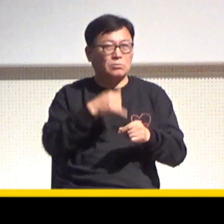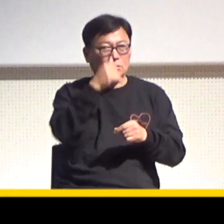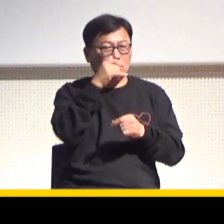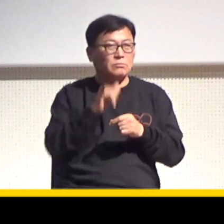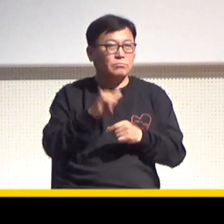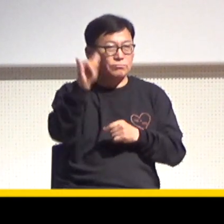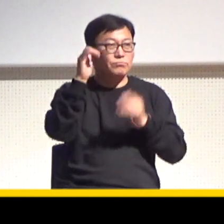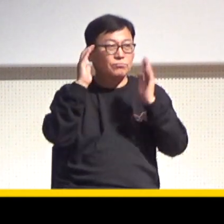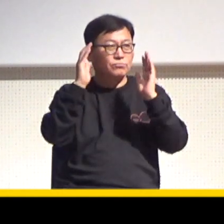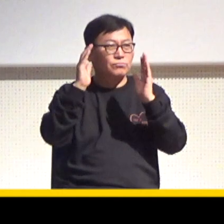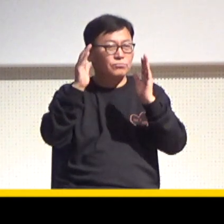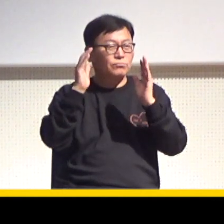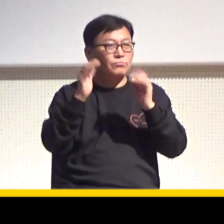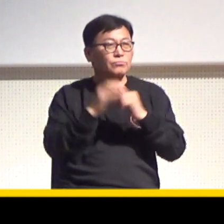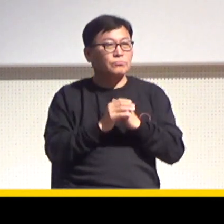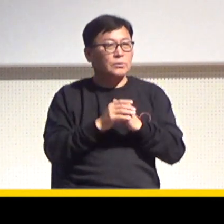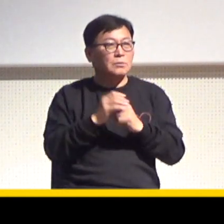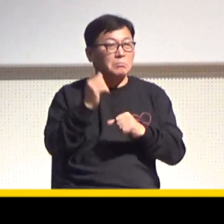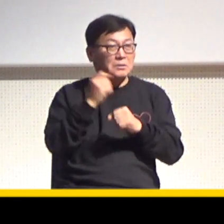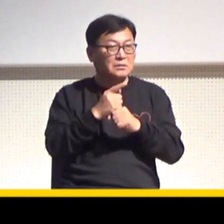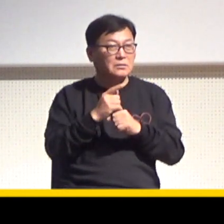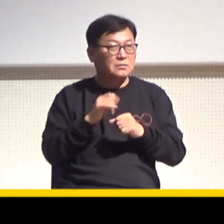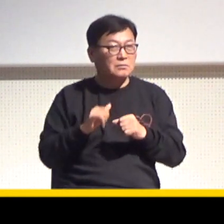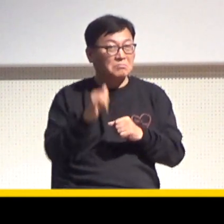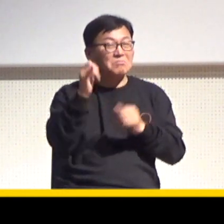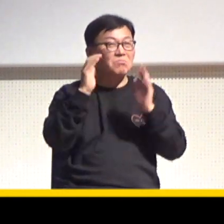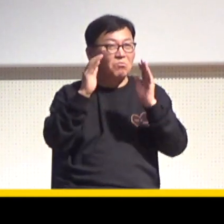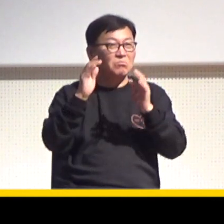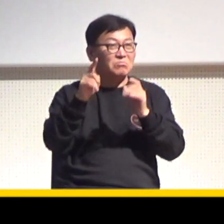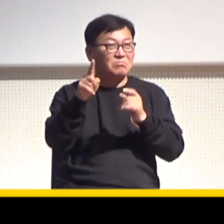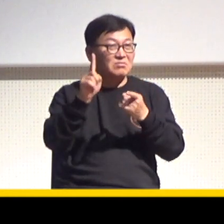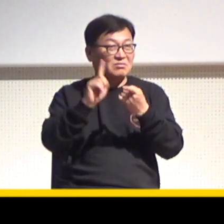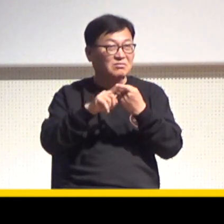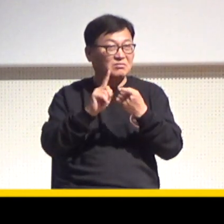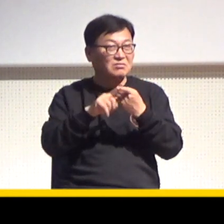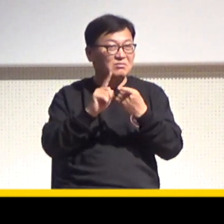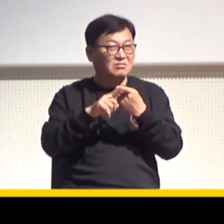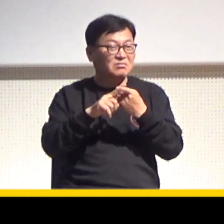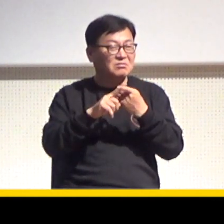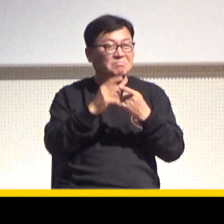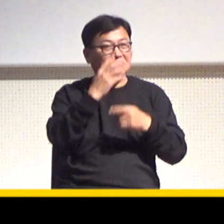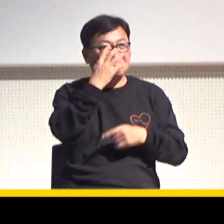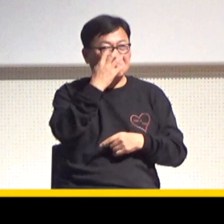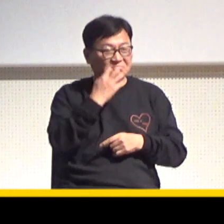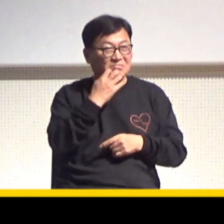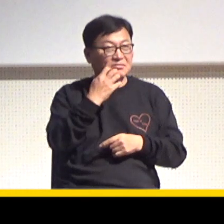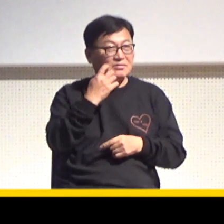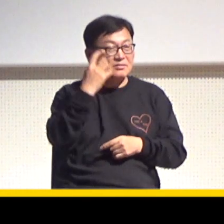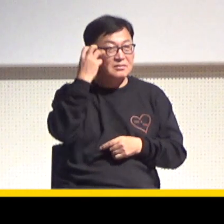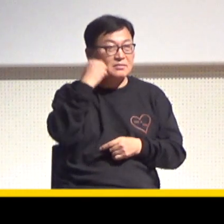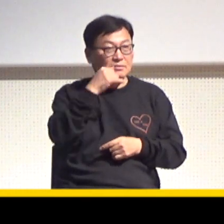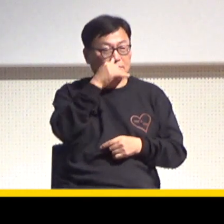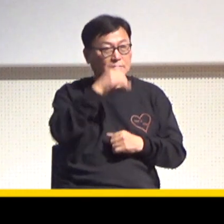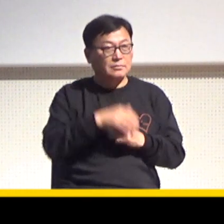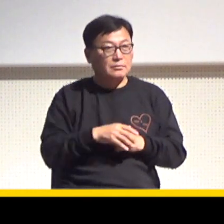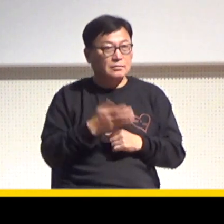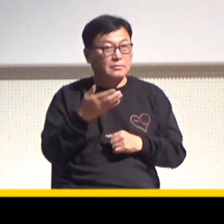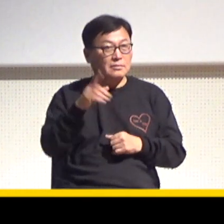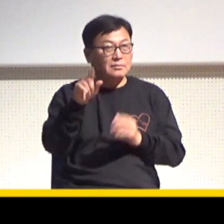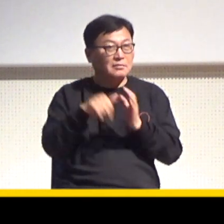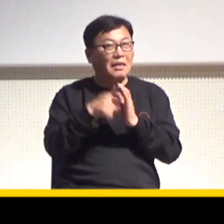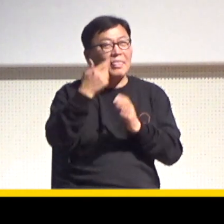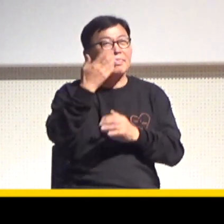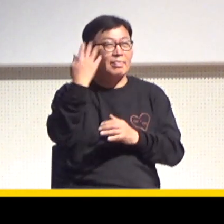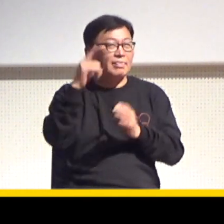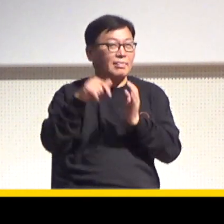유학 답사다. 답사가 됐죠. 네, 답사다. 이렇게 돼서 되게 슬퍼했던 그것도 기억이 좀 나네요. 맞습니다. 어쨌든 또 저런 시간이 분명히 올